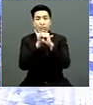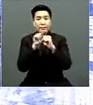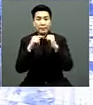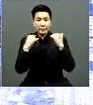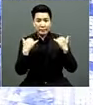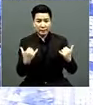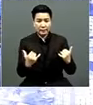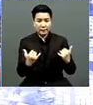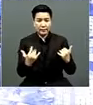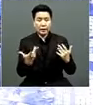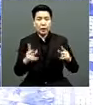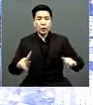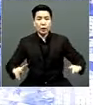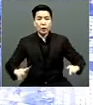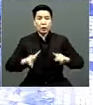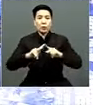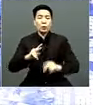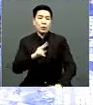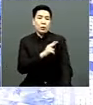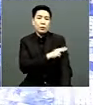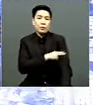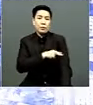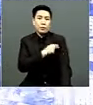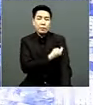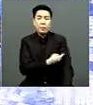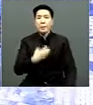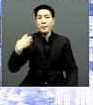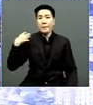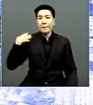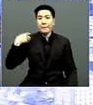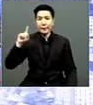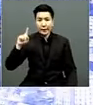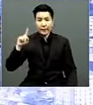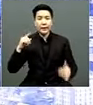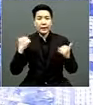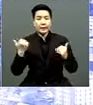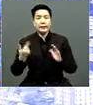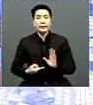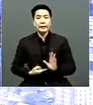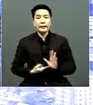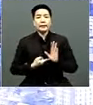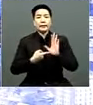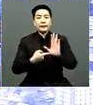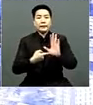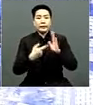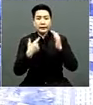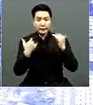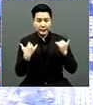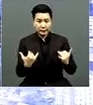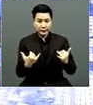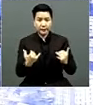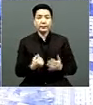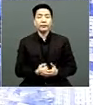างกระทรวงสาธารณสุขโดยทางท่านปลัดกระทรวงสาธารณสุขเป็นผู้นำเสนอนะครับจะเห็นฉ